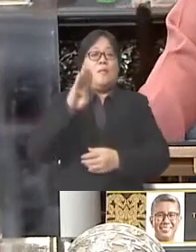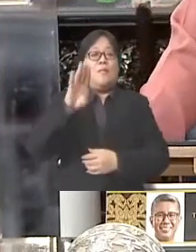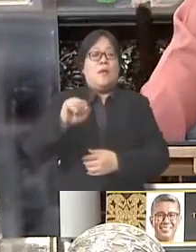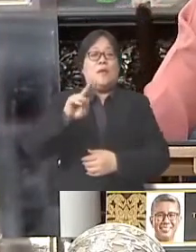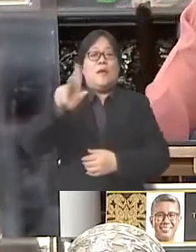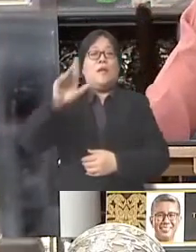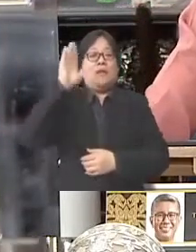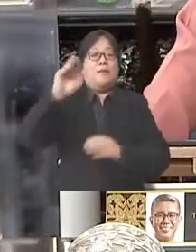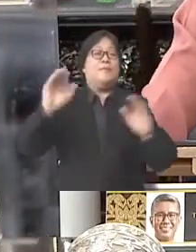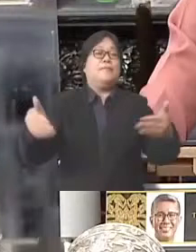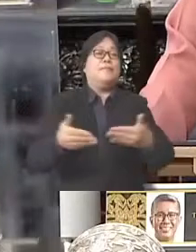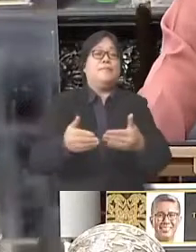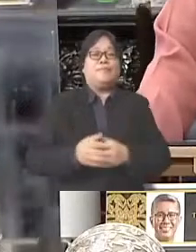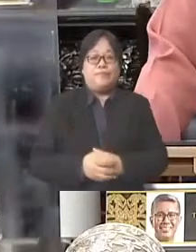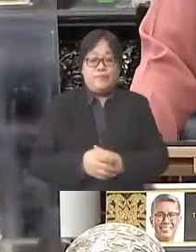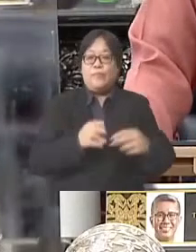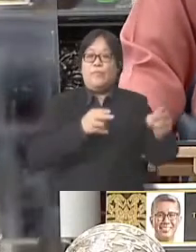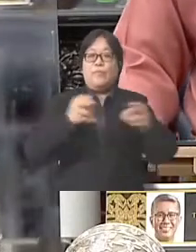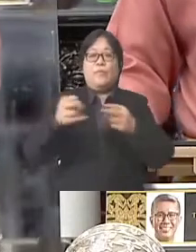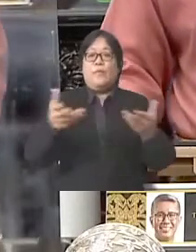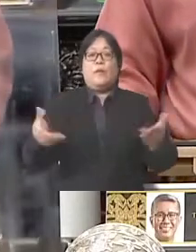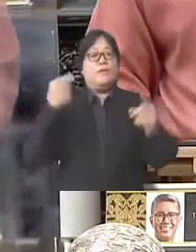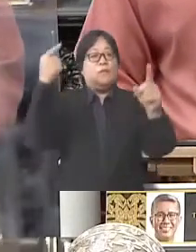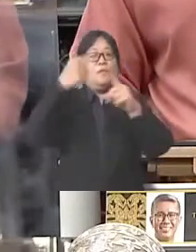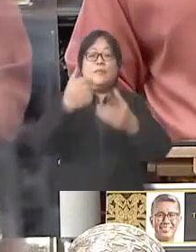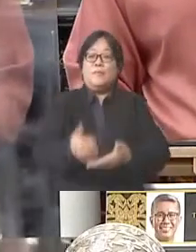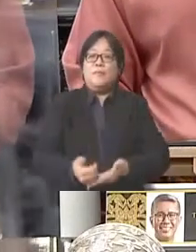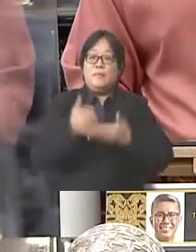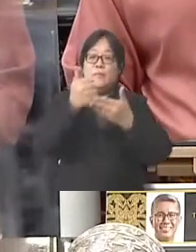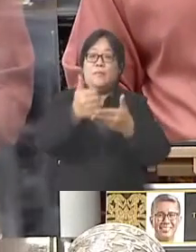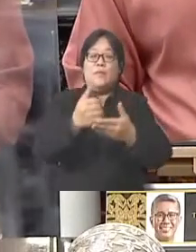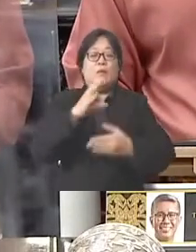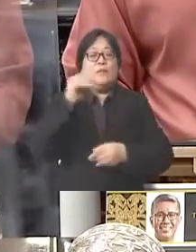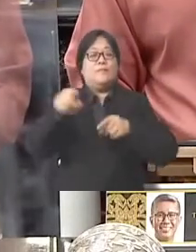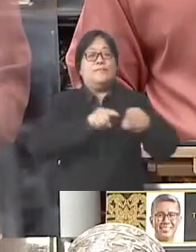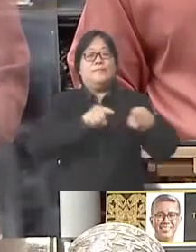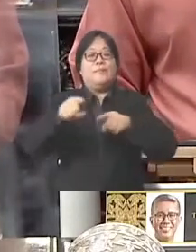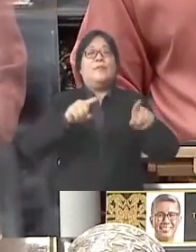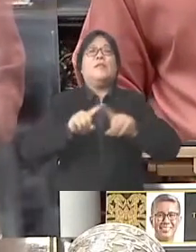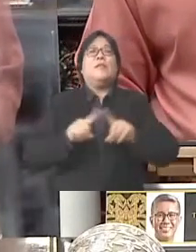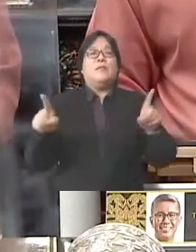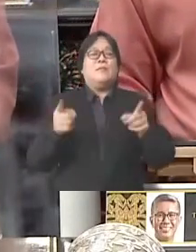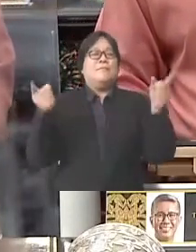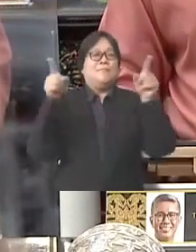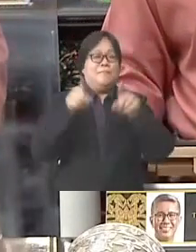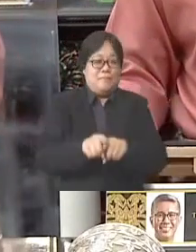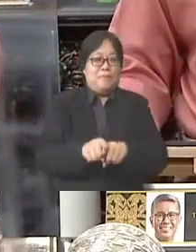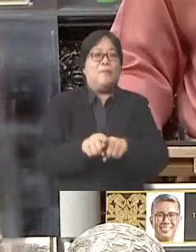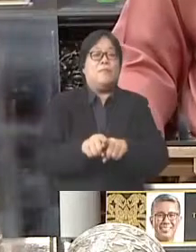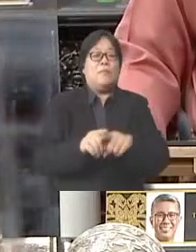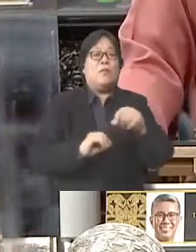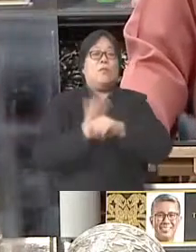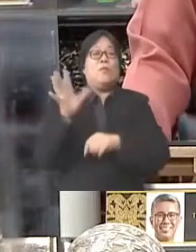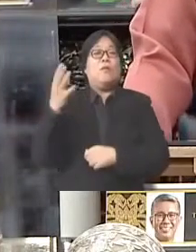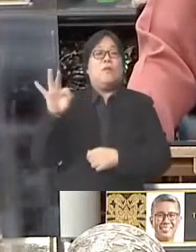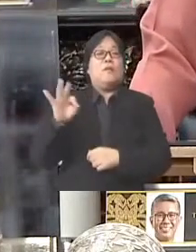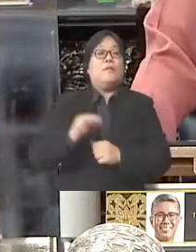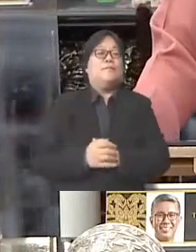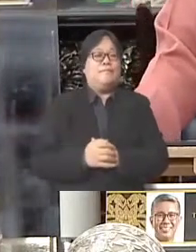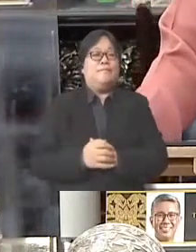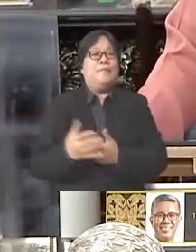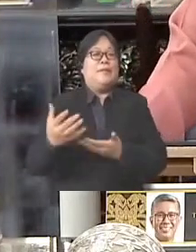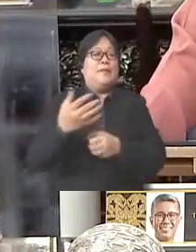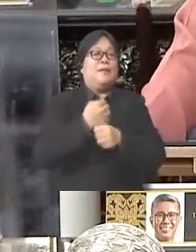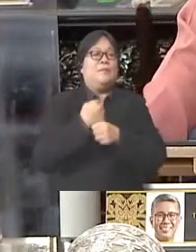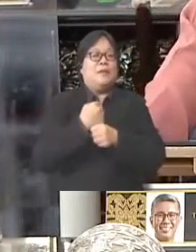Bursa juga akan diperkenalkan CCTV ini bertujuan membantu syari'at berdaya maju Tetapi terkesan akibat PD mikroskopis melindas